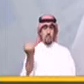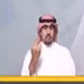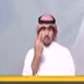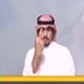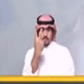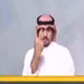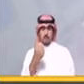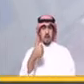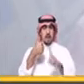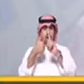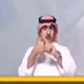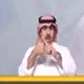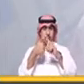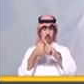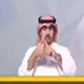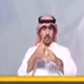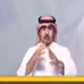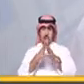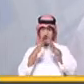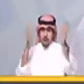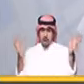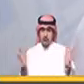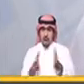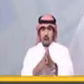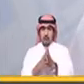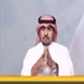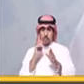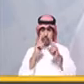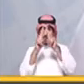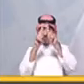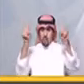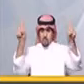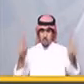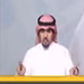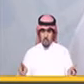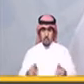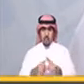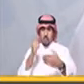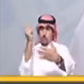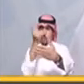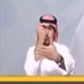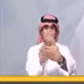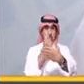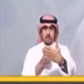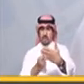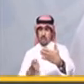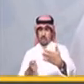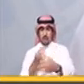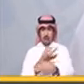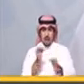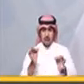وهو جمع المخططات اللي كانت موجودة، وكانت يعني بعضها كان حالته جيدة وبعضها لقدم هذه المخططات كان